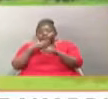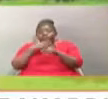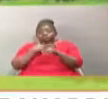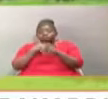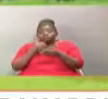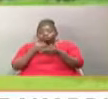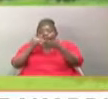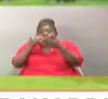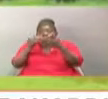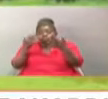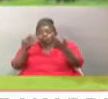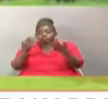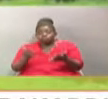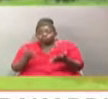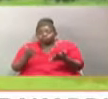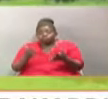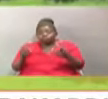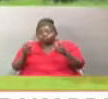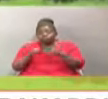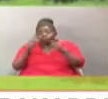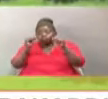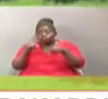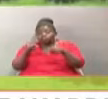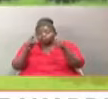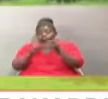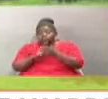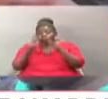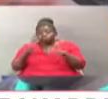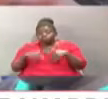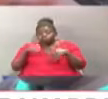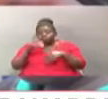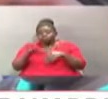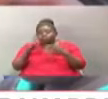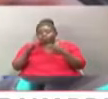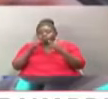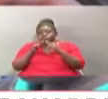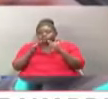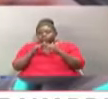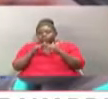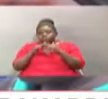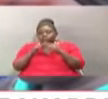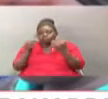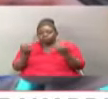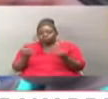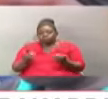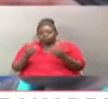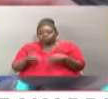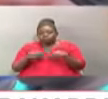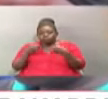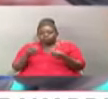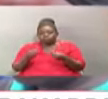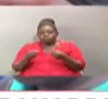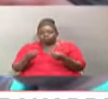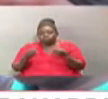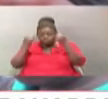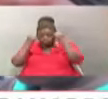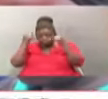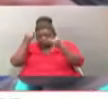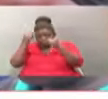okuyambwako n'abakwatirako nabo bafune essanyu mu maka gaabwe. Division yagiwadde enge ya